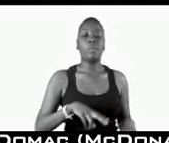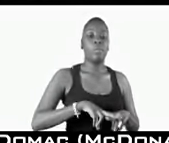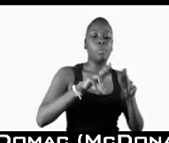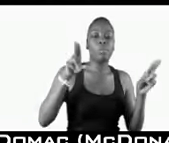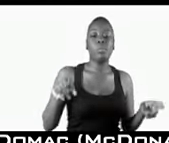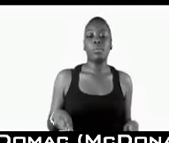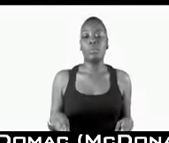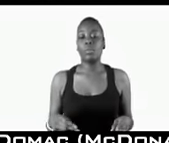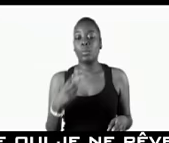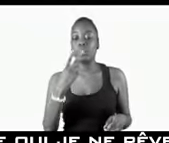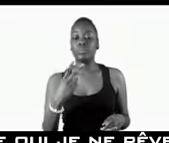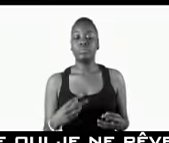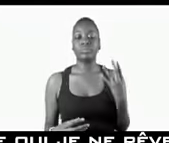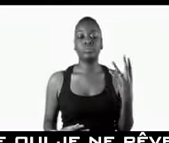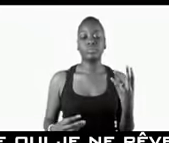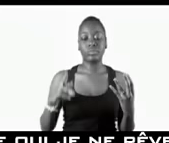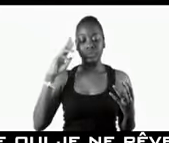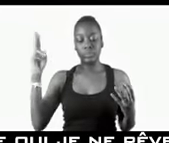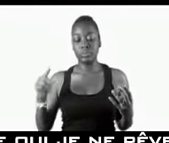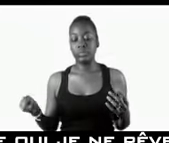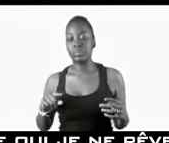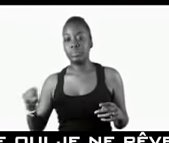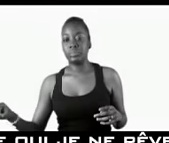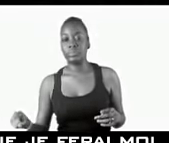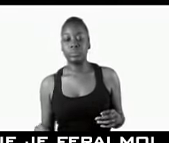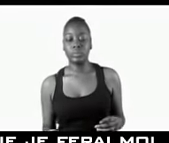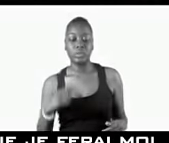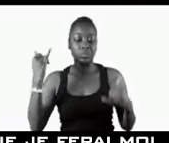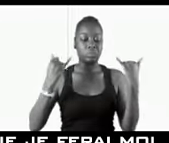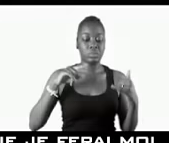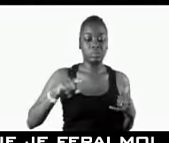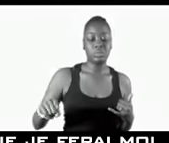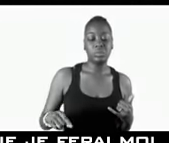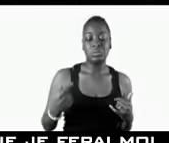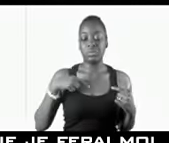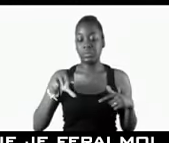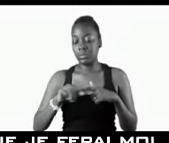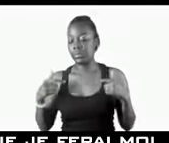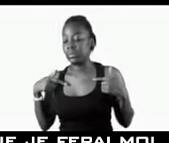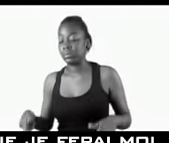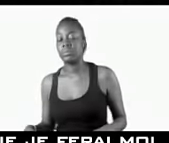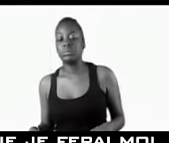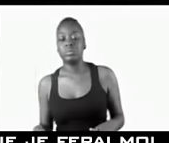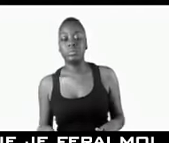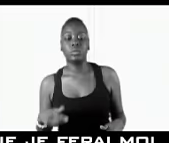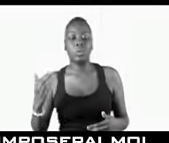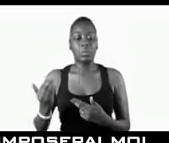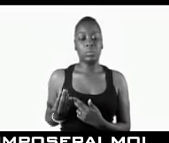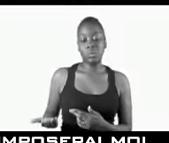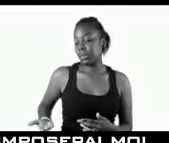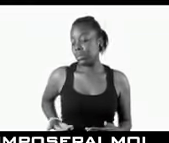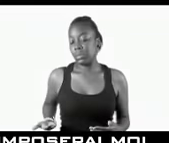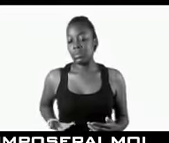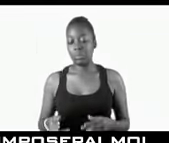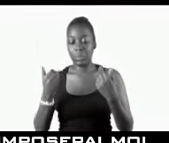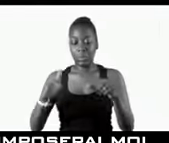au fond d'un domaine, je rencontre ma future femme, oui je ne rêve pas. Je ne m'imagine pas ce que je ferais moi.